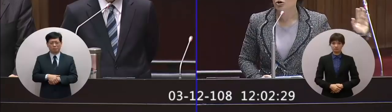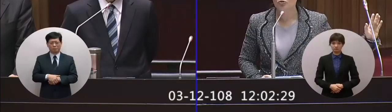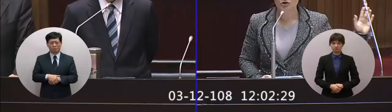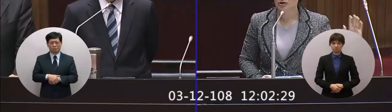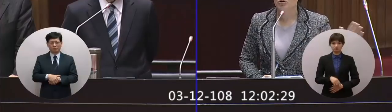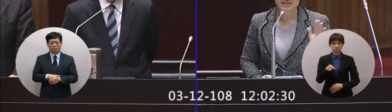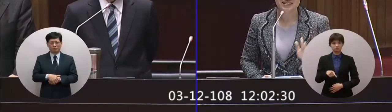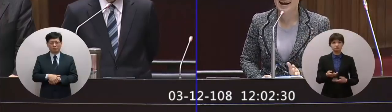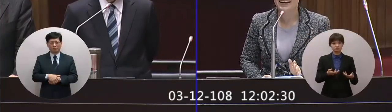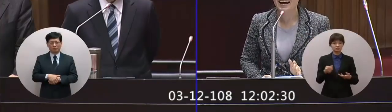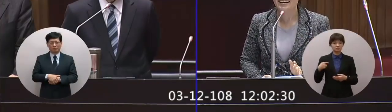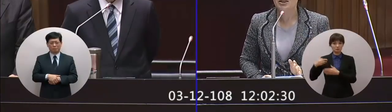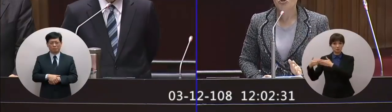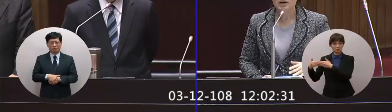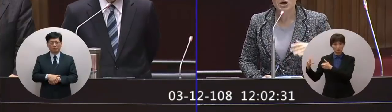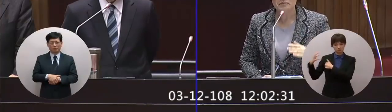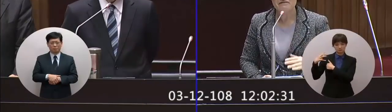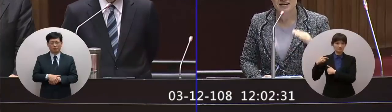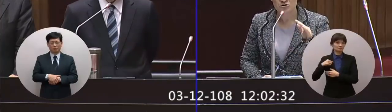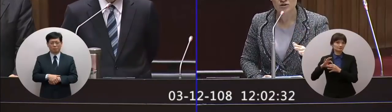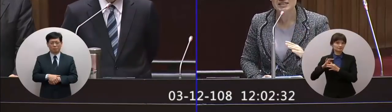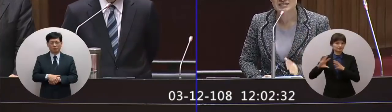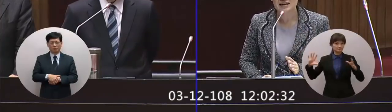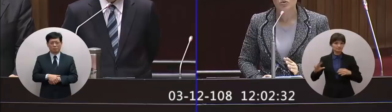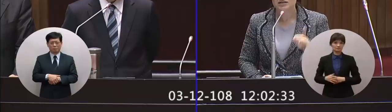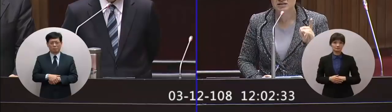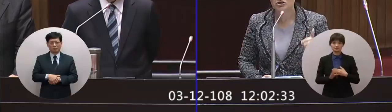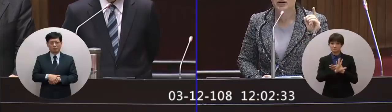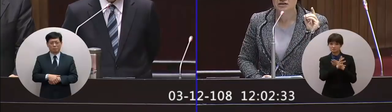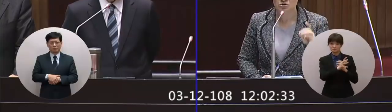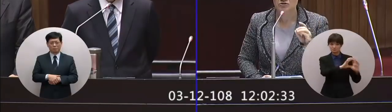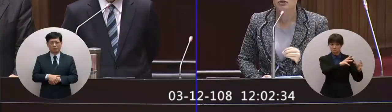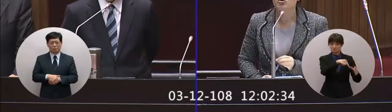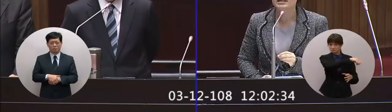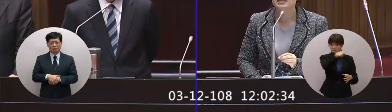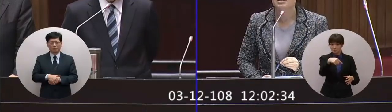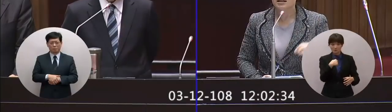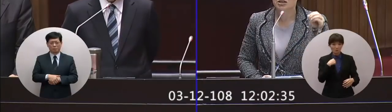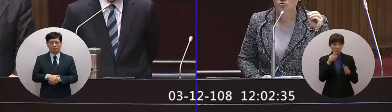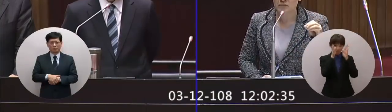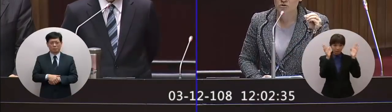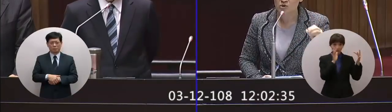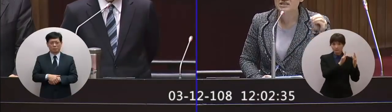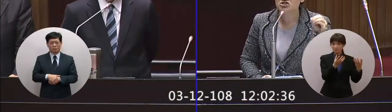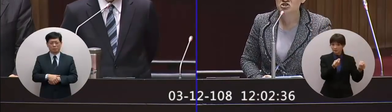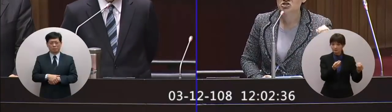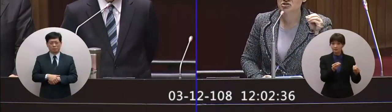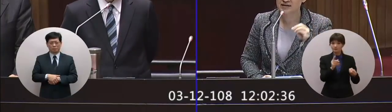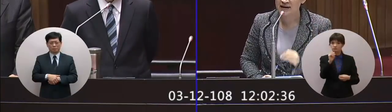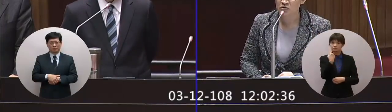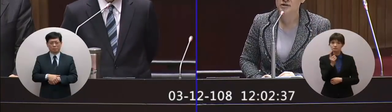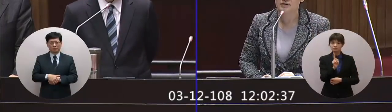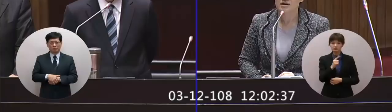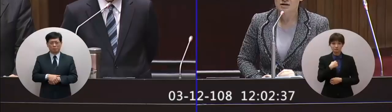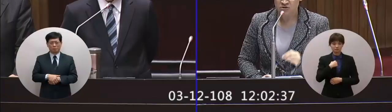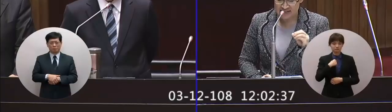无关中国对我们的打压。我们没有办法跟国际接轨，其中一个重要的关键是我们国际知识